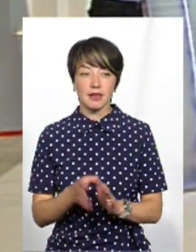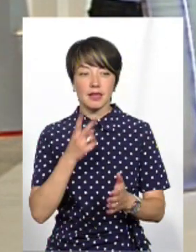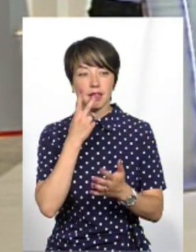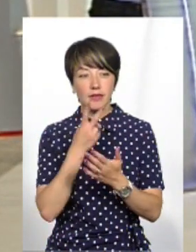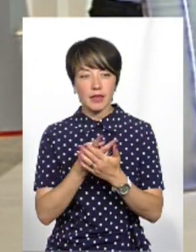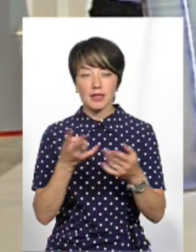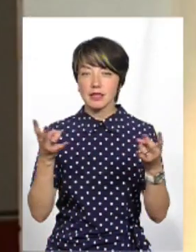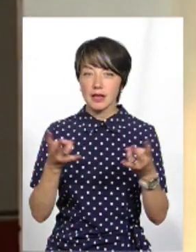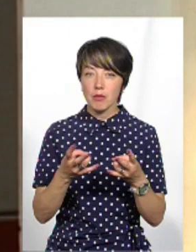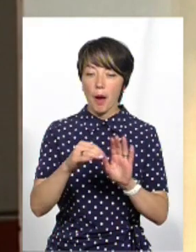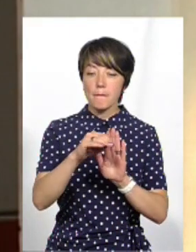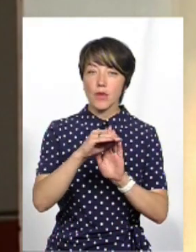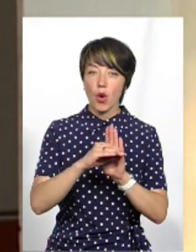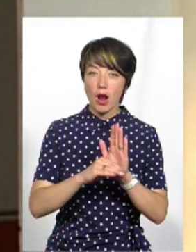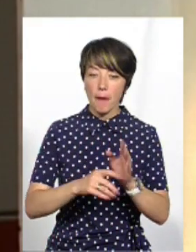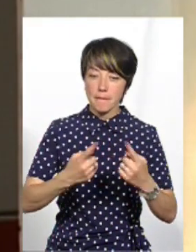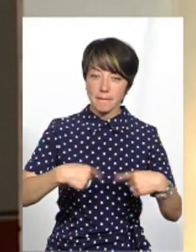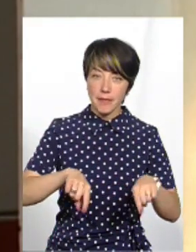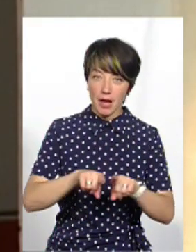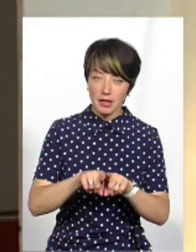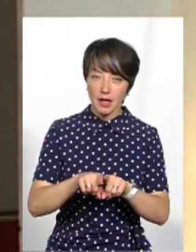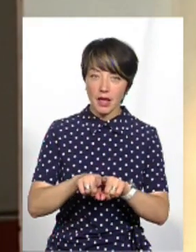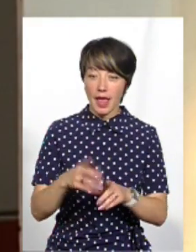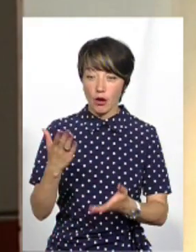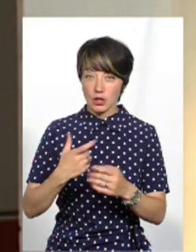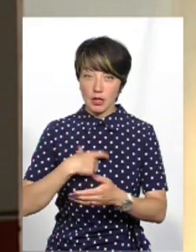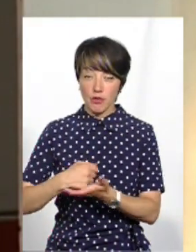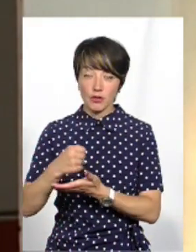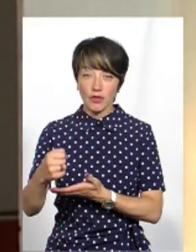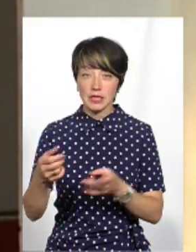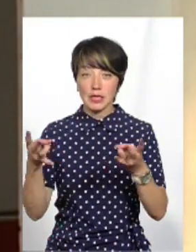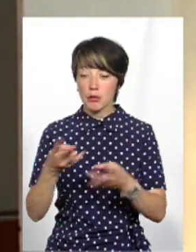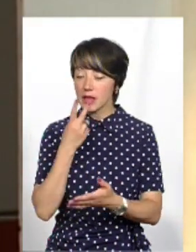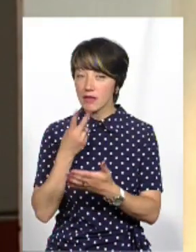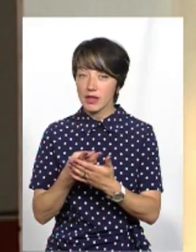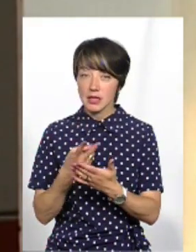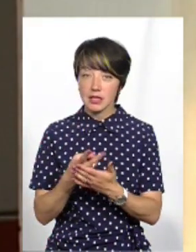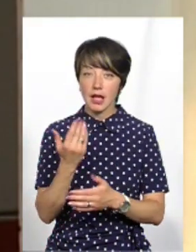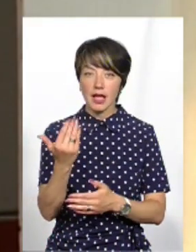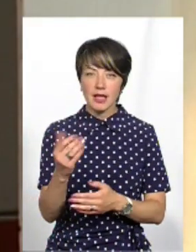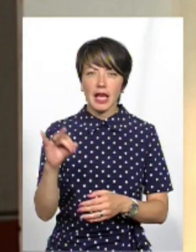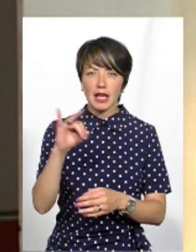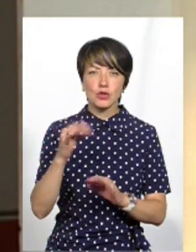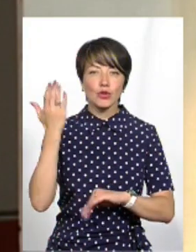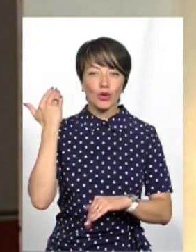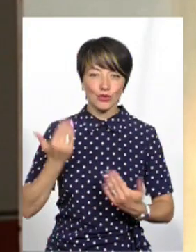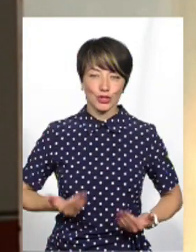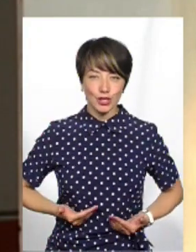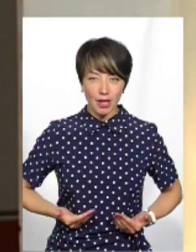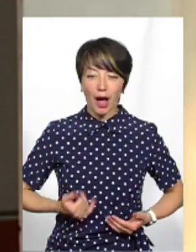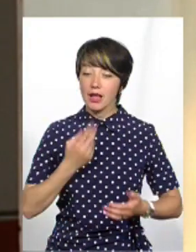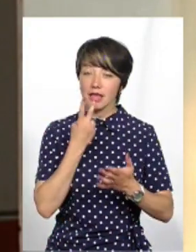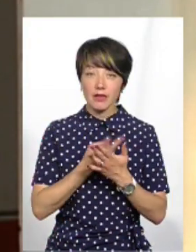дивитися програми партії, якщо це від партії мажоритарники, якщо це самовисуванці, дивитися знову ж таки на їхню історію життя